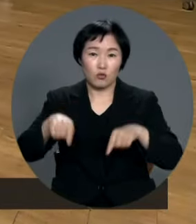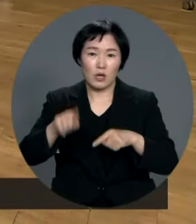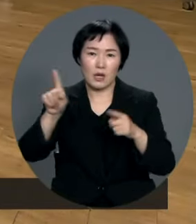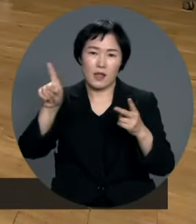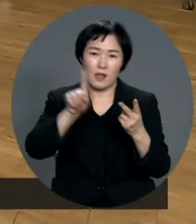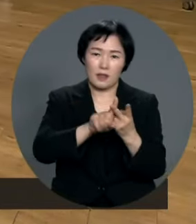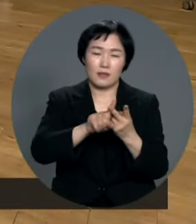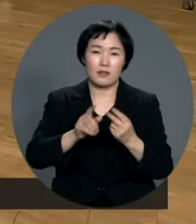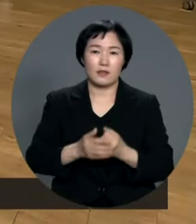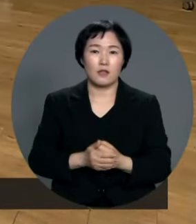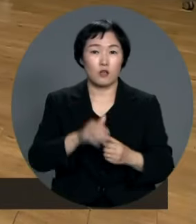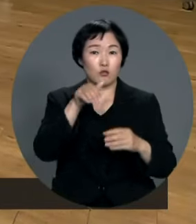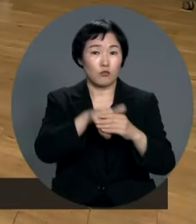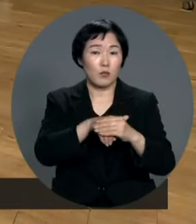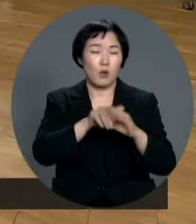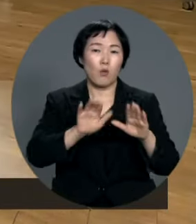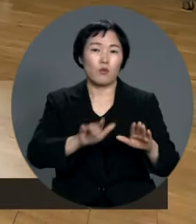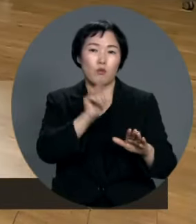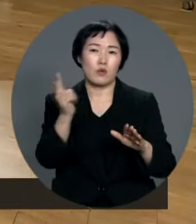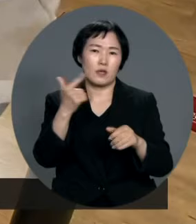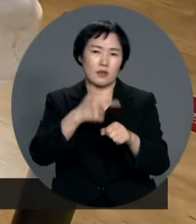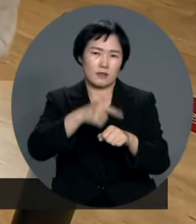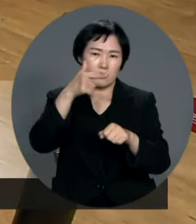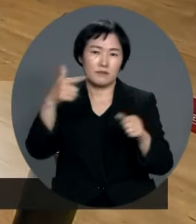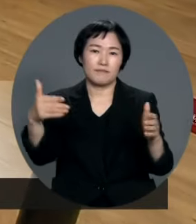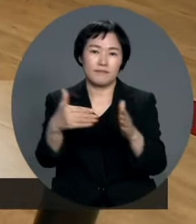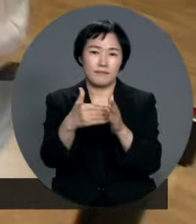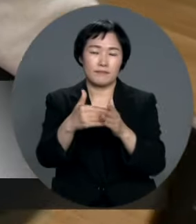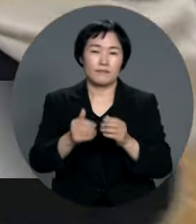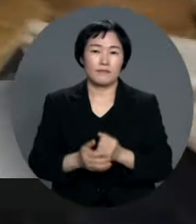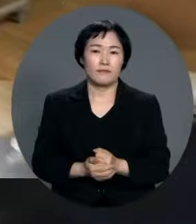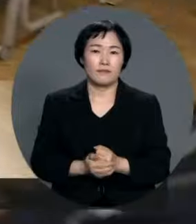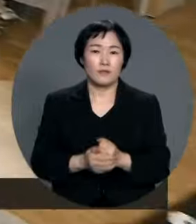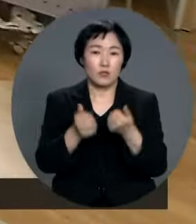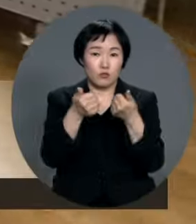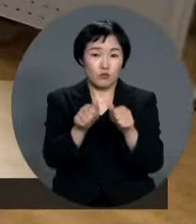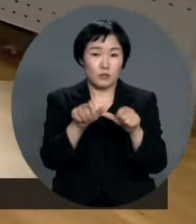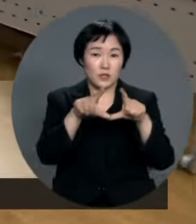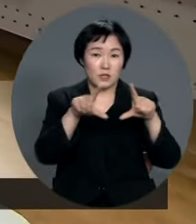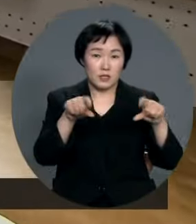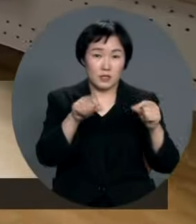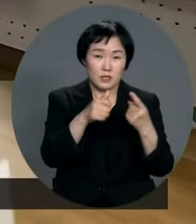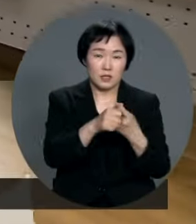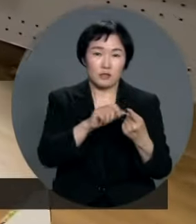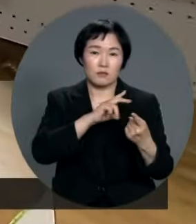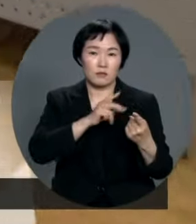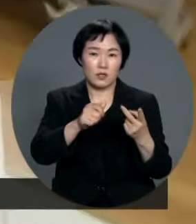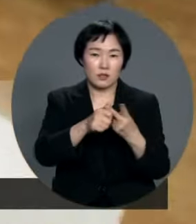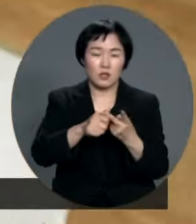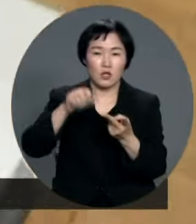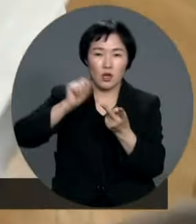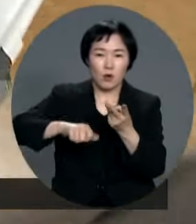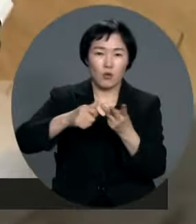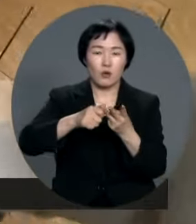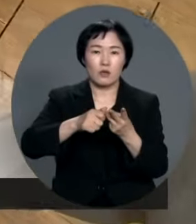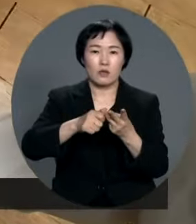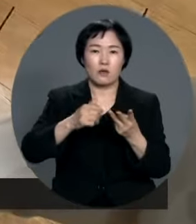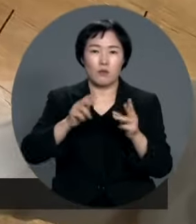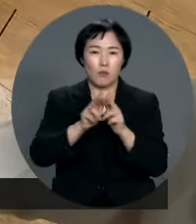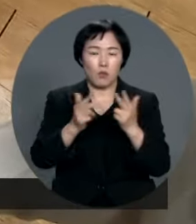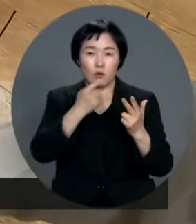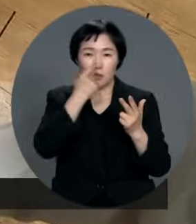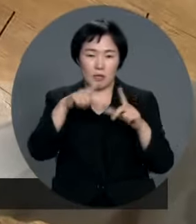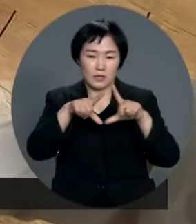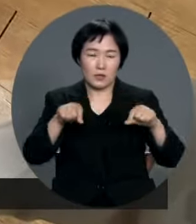주어집니다. 투표는 오늘 오후 6시까지 할 수 있습니다. 주민등록증이나 운전면허증, 여권 등 신분증을 반드시